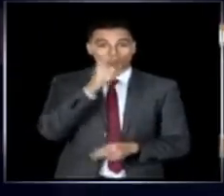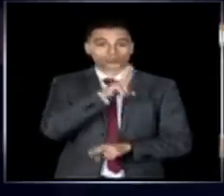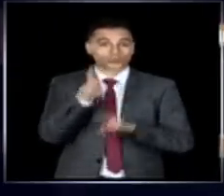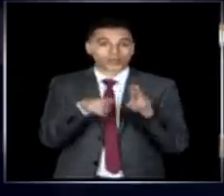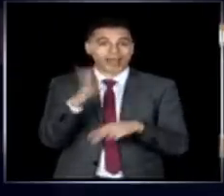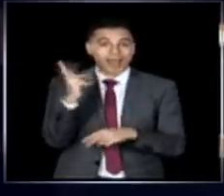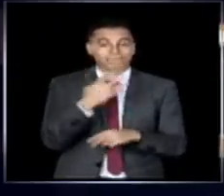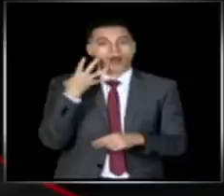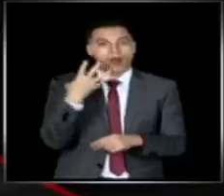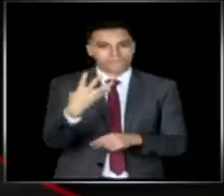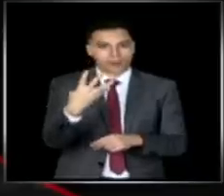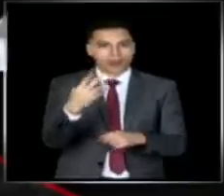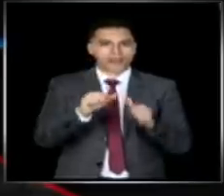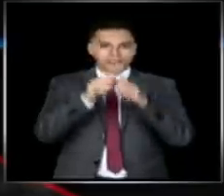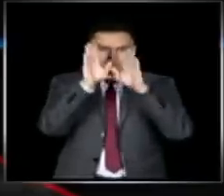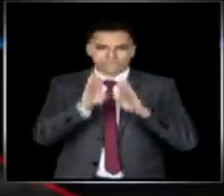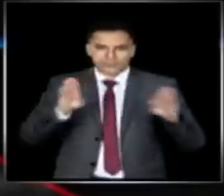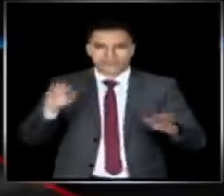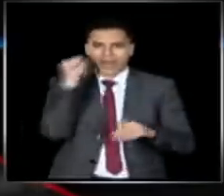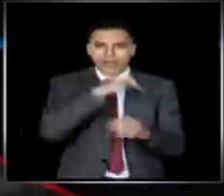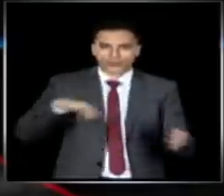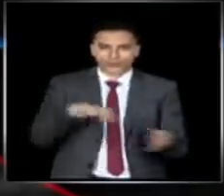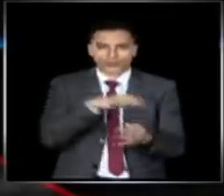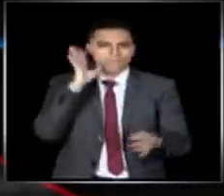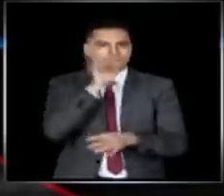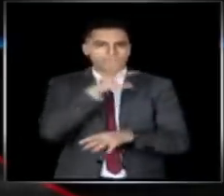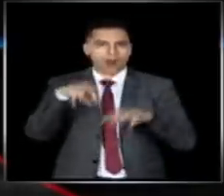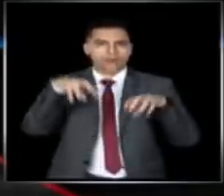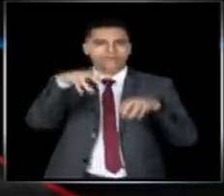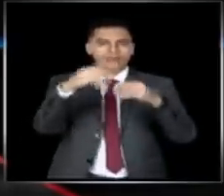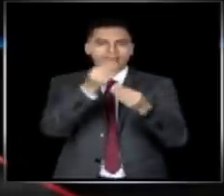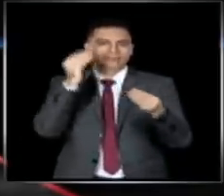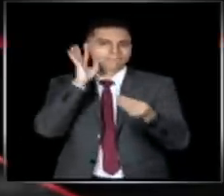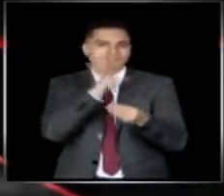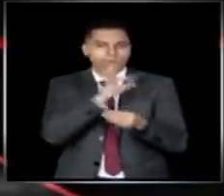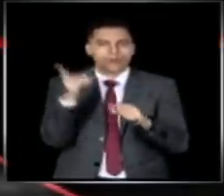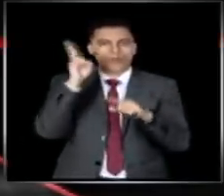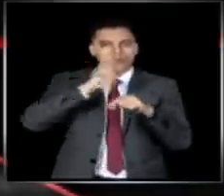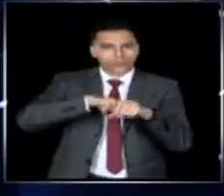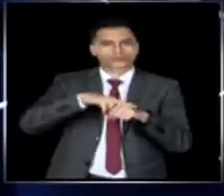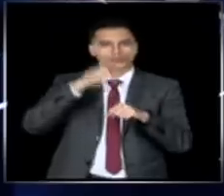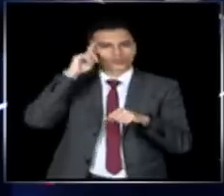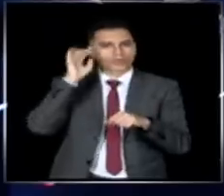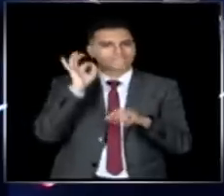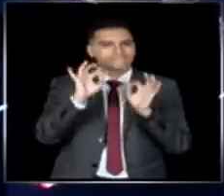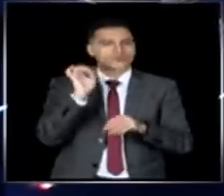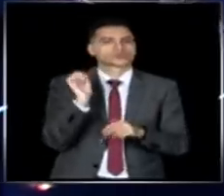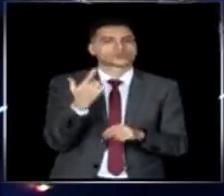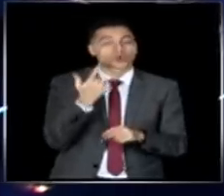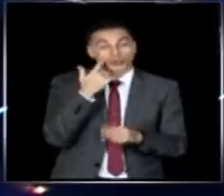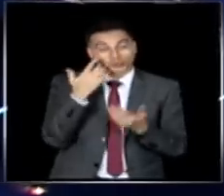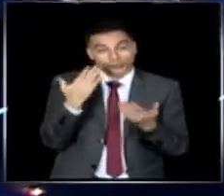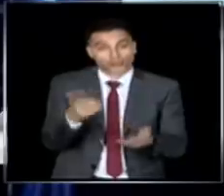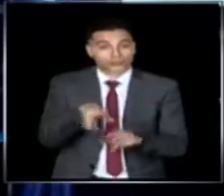فقرة الفنون أربع أسئلة: سينما ومسرح، أغاني وموسيقى، لوحات ومعالم، وسرعة البديهة. طبعا